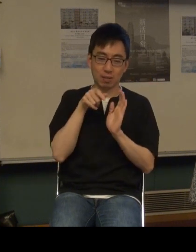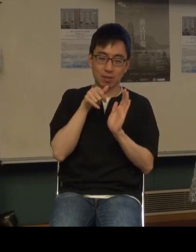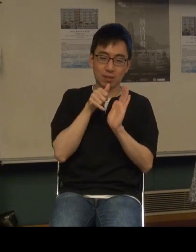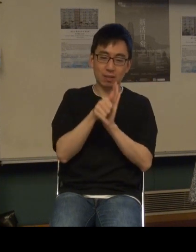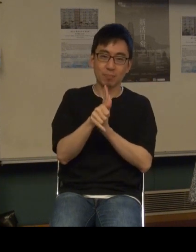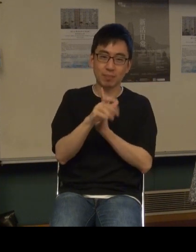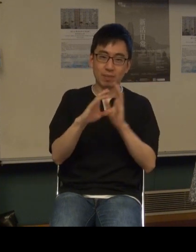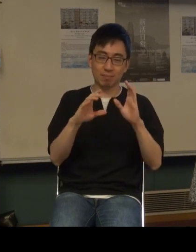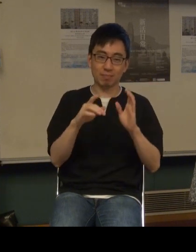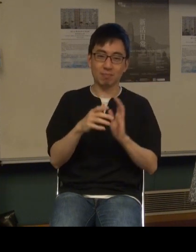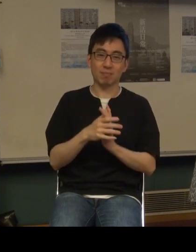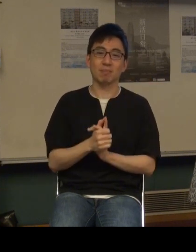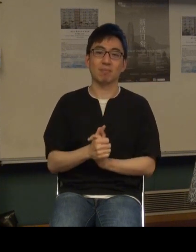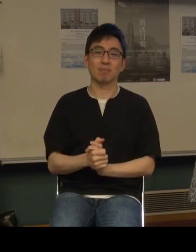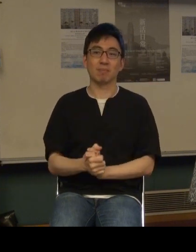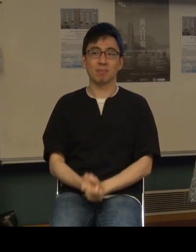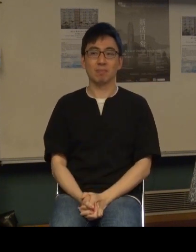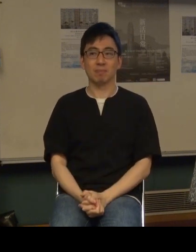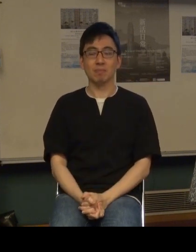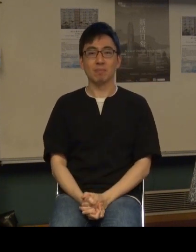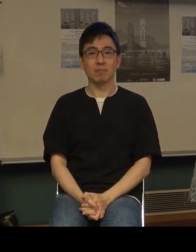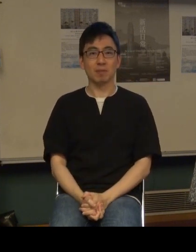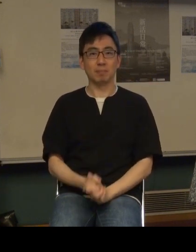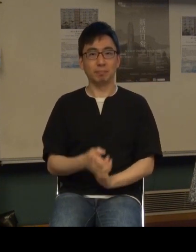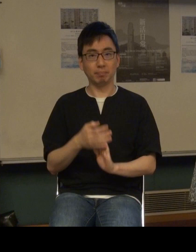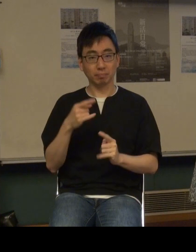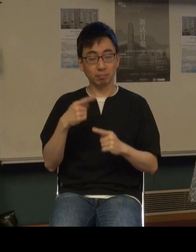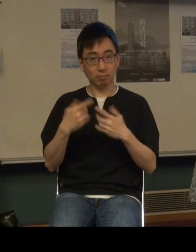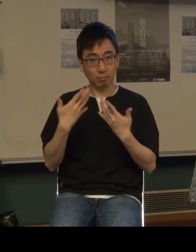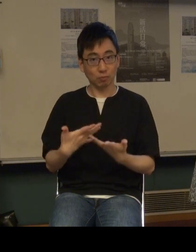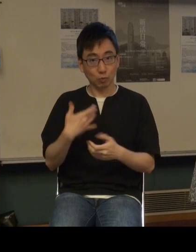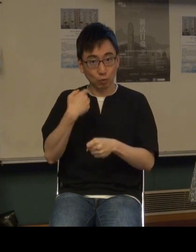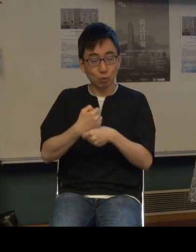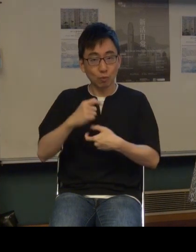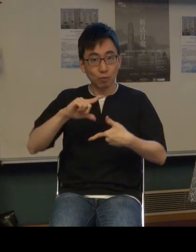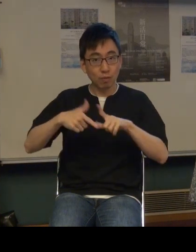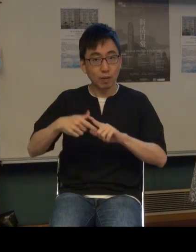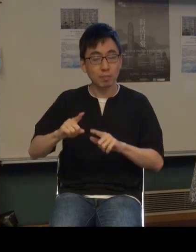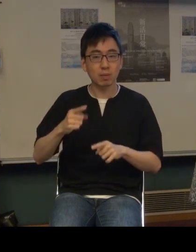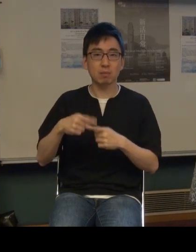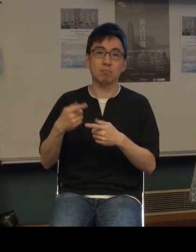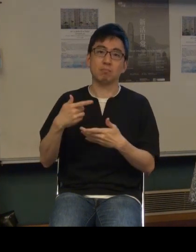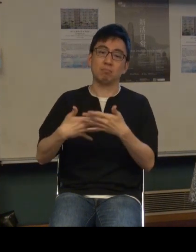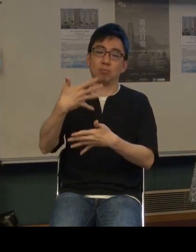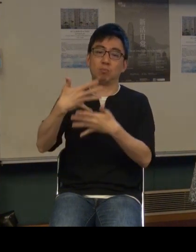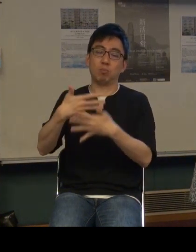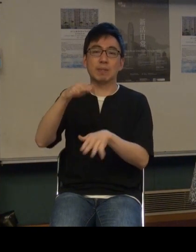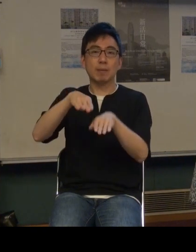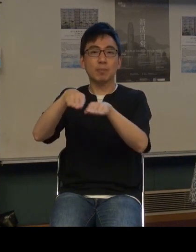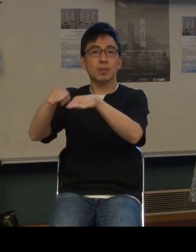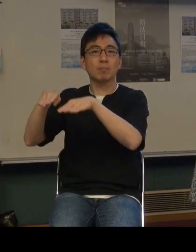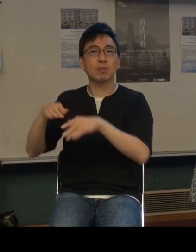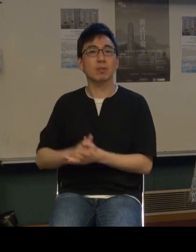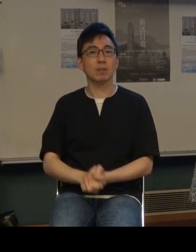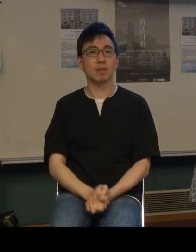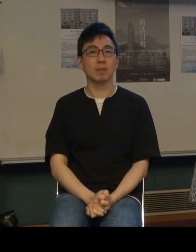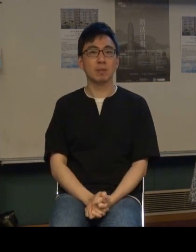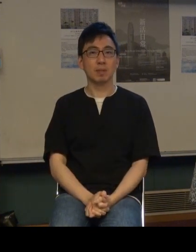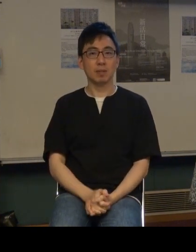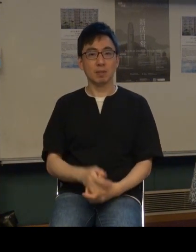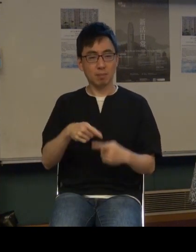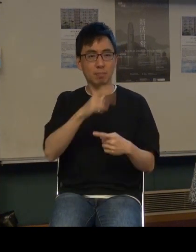嗰個中間個位入去。嗱呢一個咁嘅做法咧，我哋見到好多其他嘅建築物都有類似嘅情況啦。呢個就係個平面圖啦嚇，